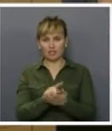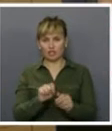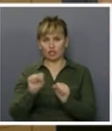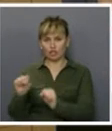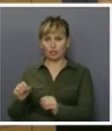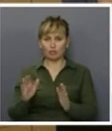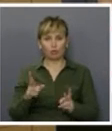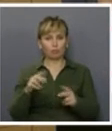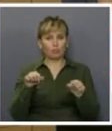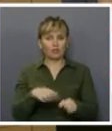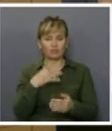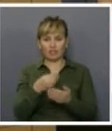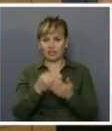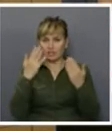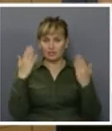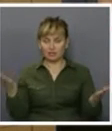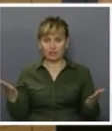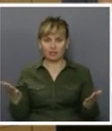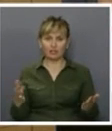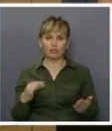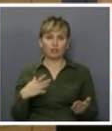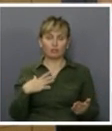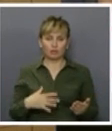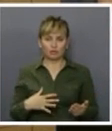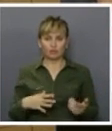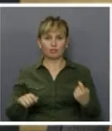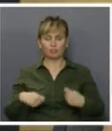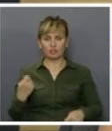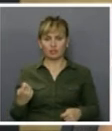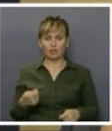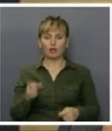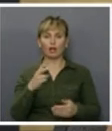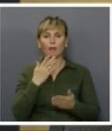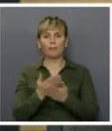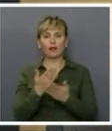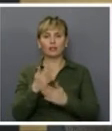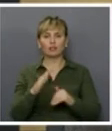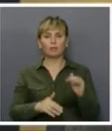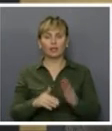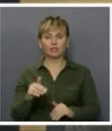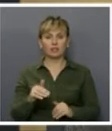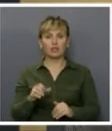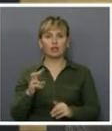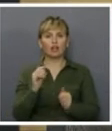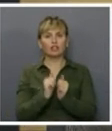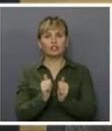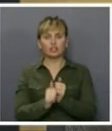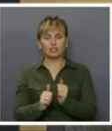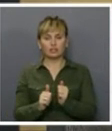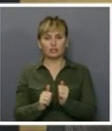кто своих прав не знает, ну, соответственно, придется как бы. А вот как показывает практика на вашем опыте, как часто